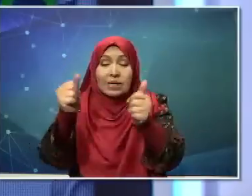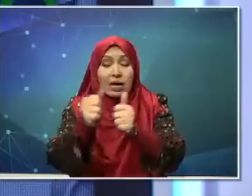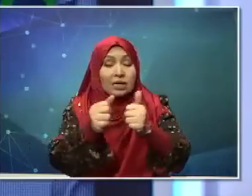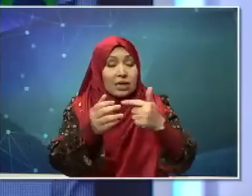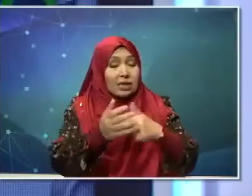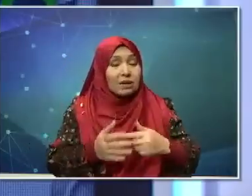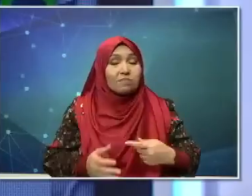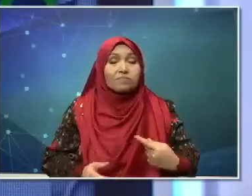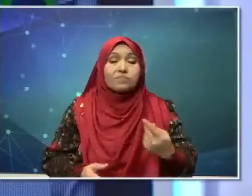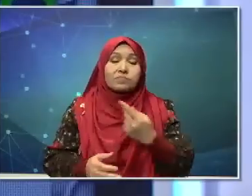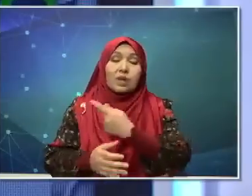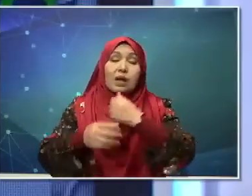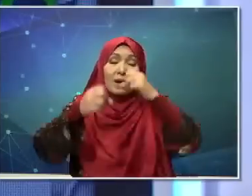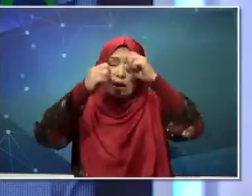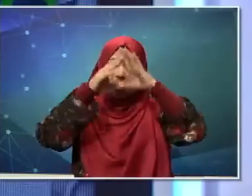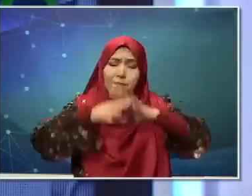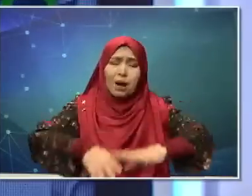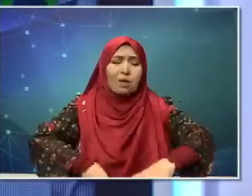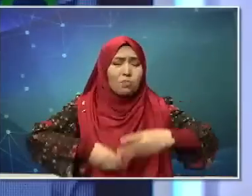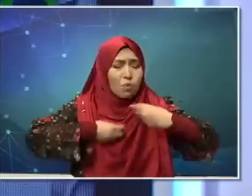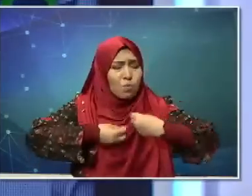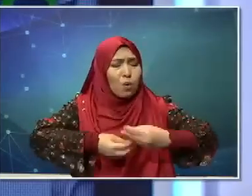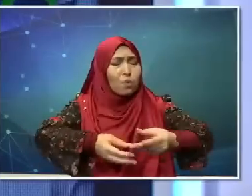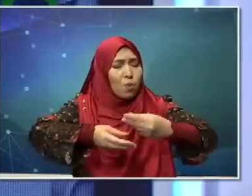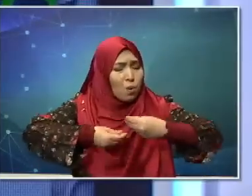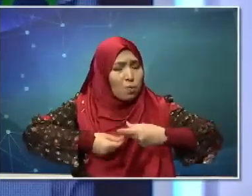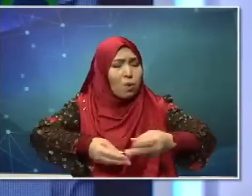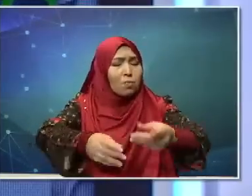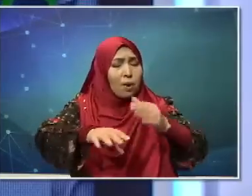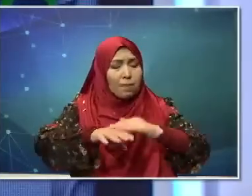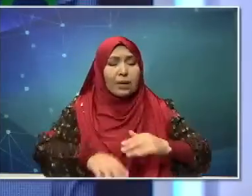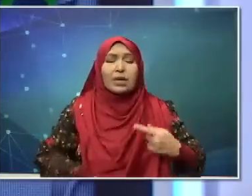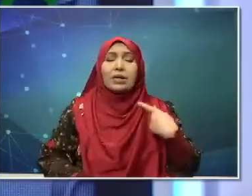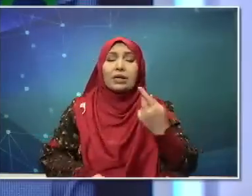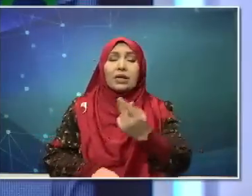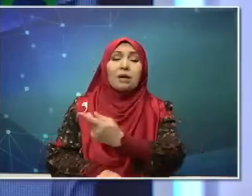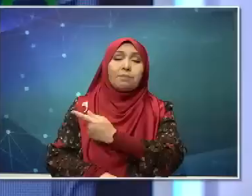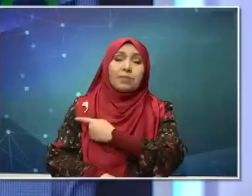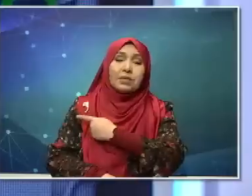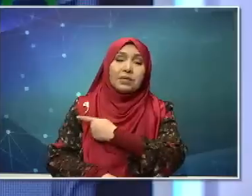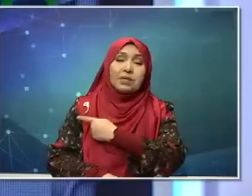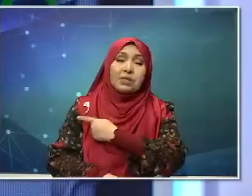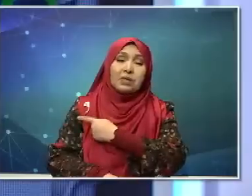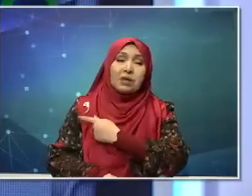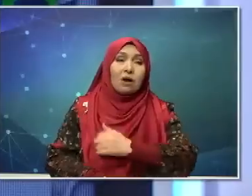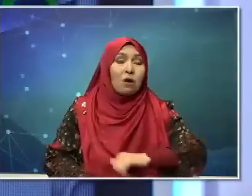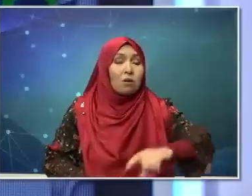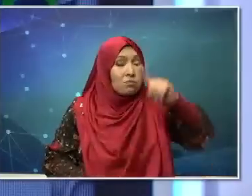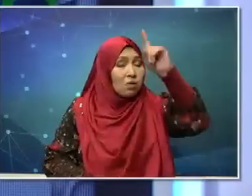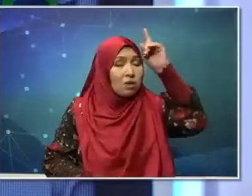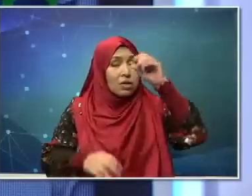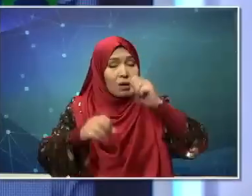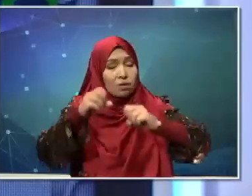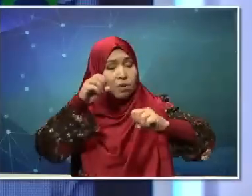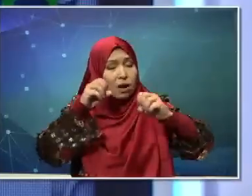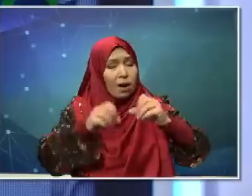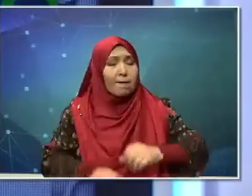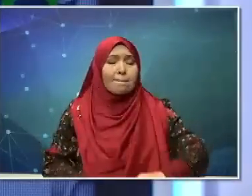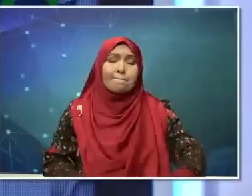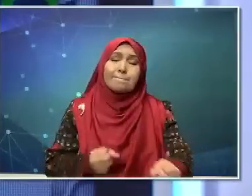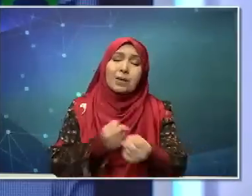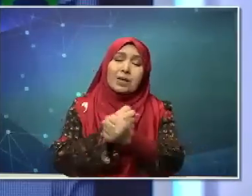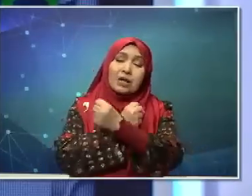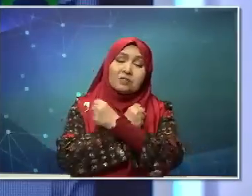dan Ya Allah rahmatmu mencurah curah kepada kami ya Allah Hame Rohim Ya Allah Ya Rohman Ya Rohim